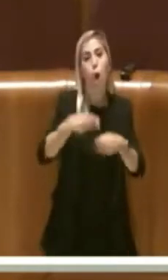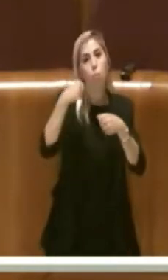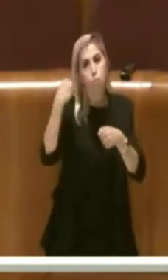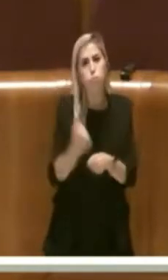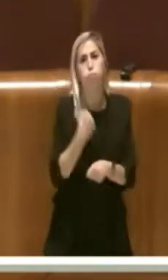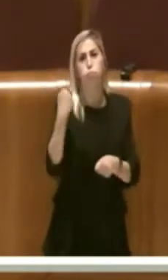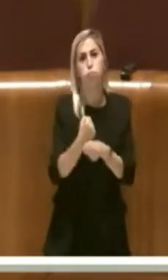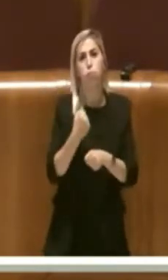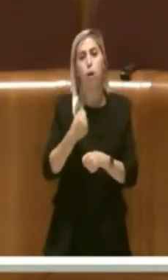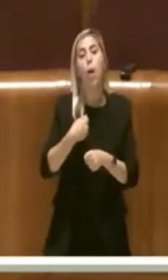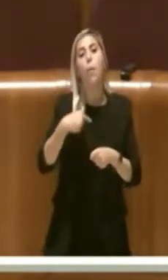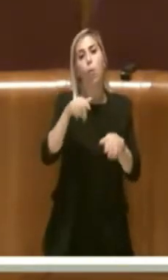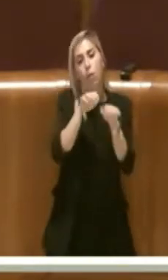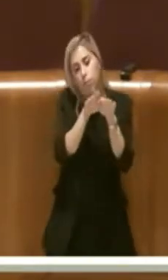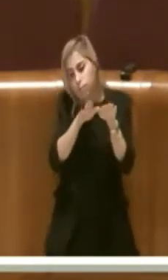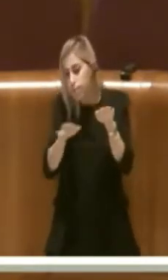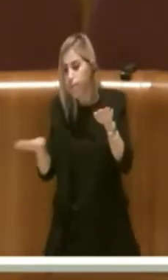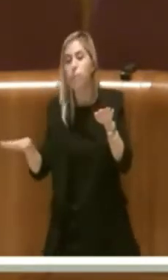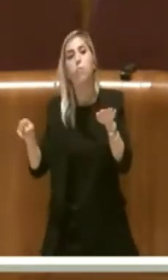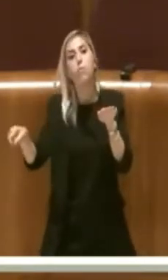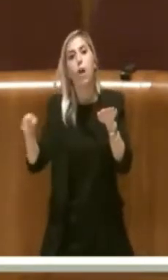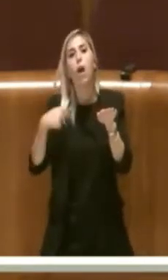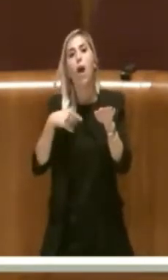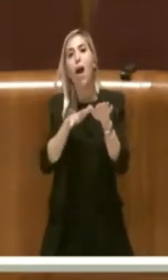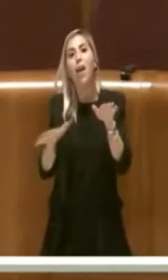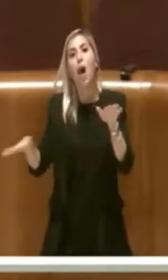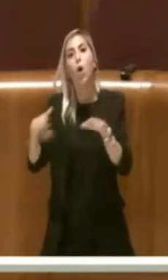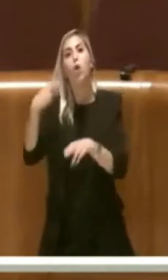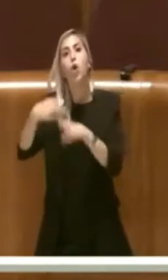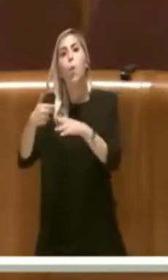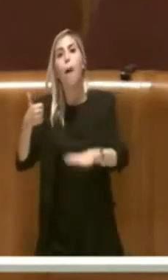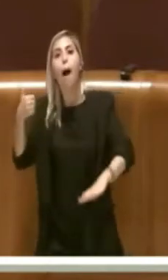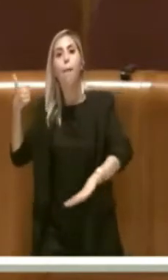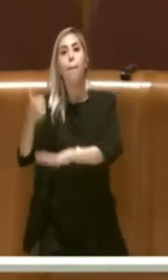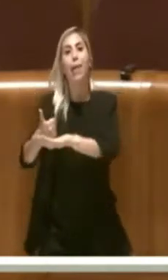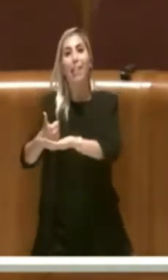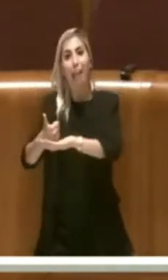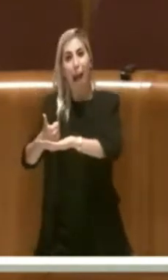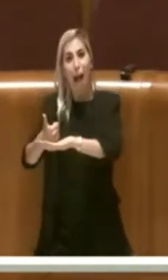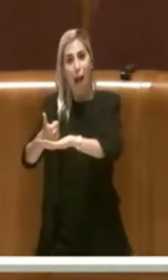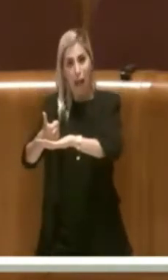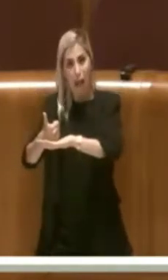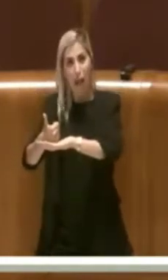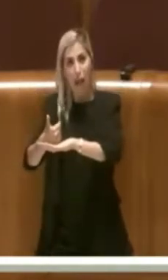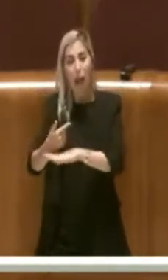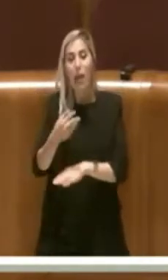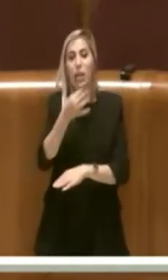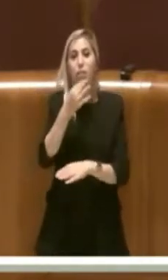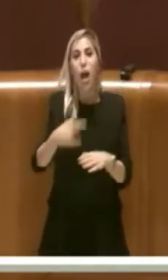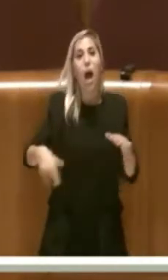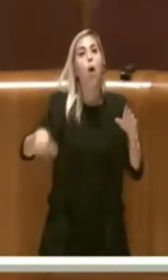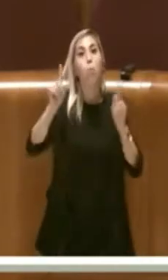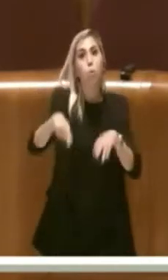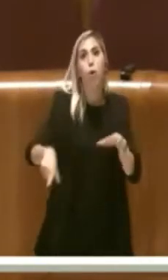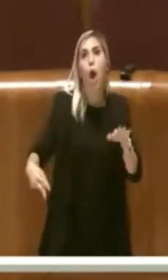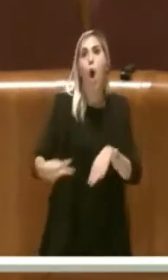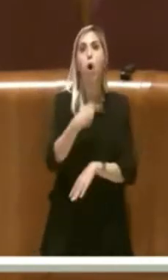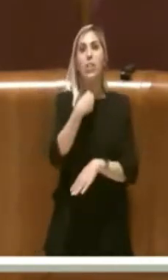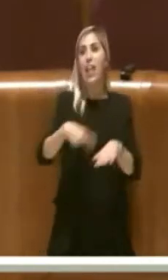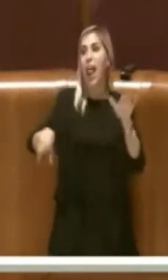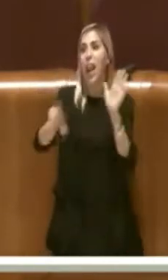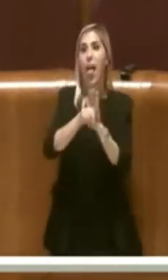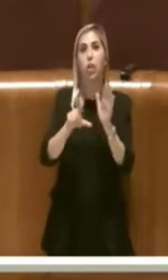il rango dell'Assemblea Capitolina e per il rango di capitale. Per cui anche la legge ce lo chiede, per cui